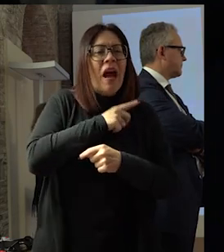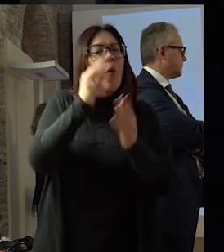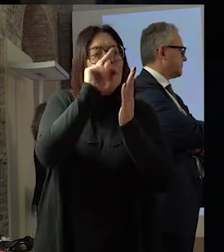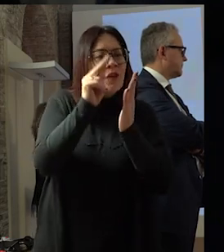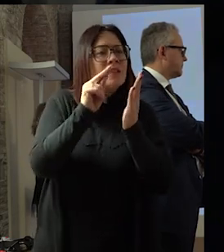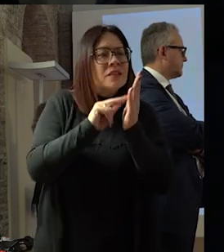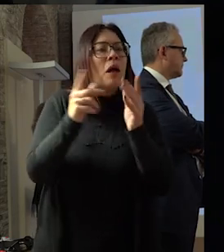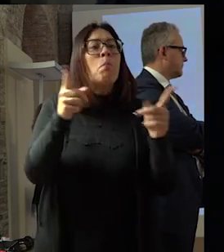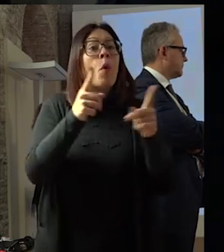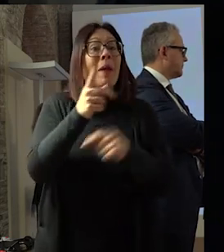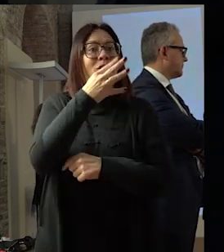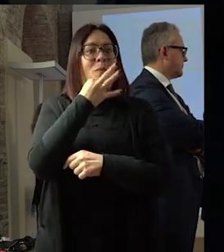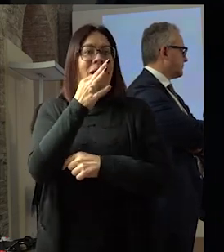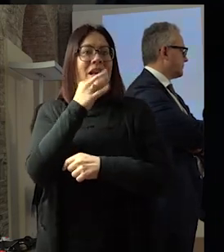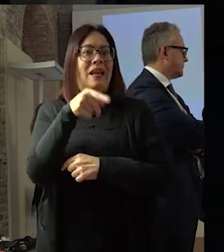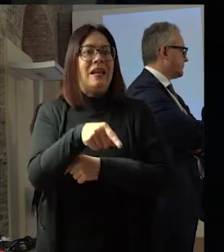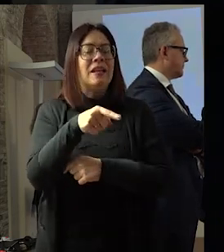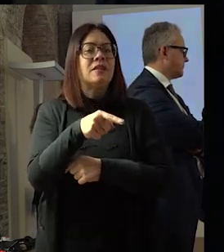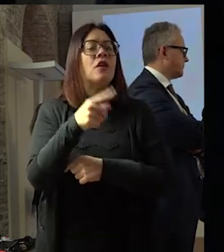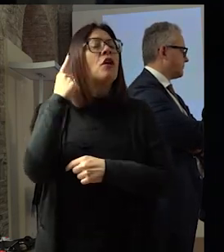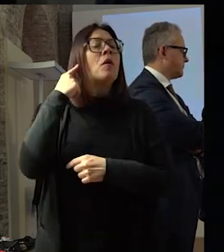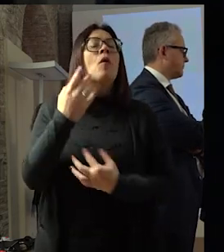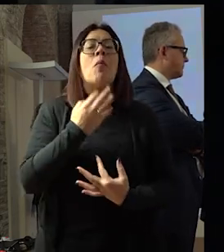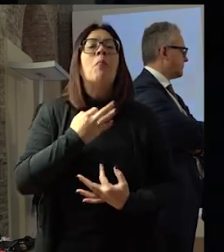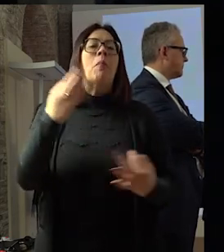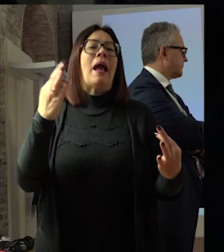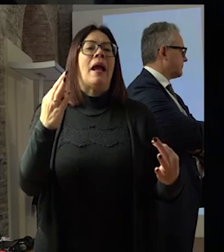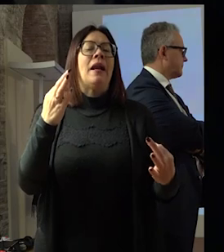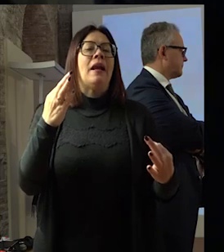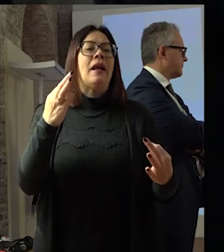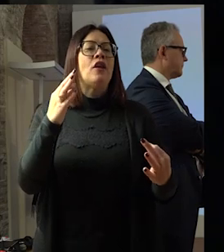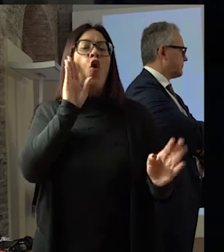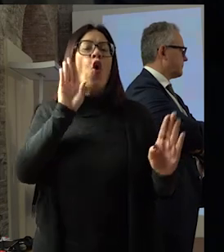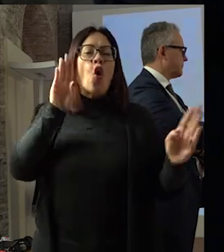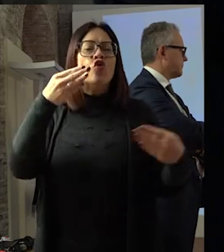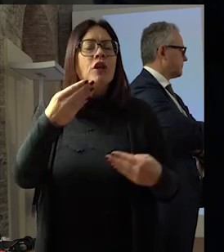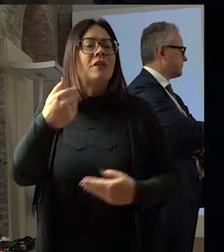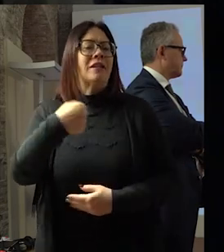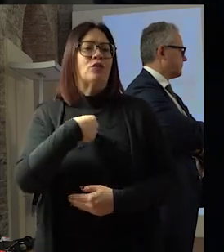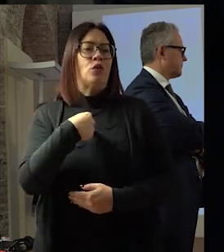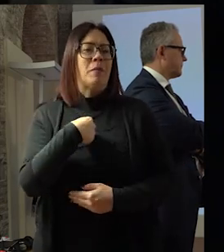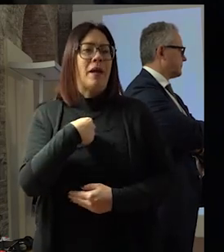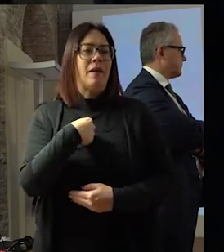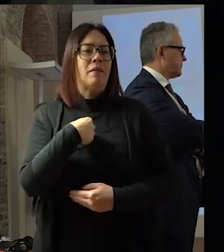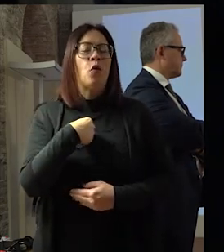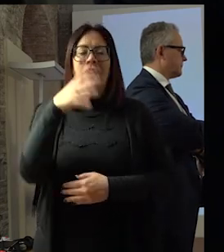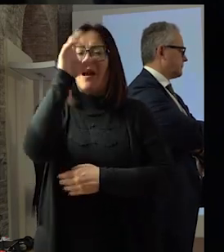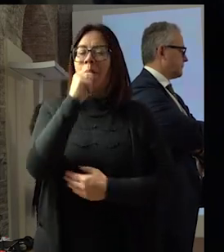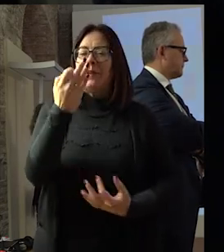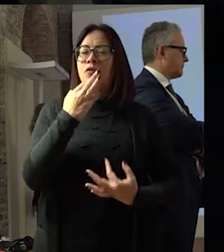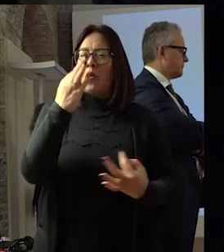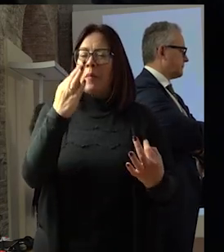un momento bellissimo, cioè io stavo bene, era proprio catartica quel momento, quindi capisco perfettamente quello che